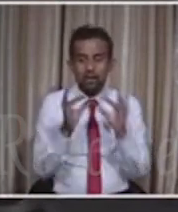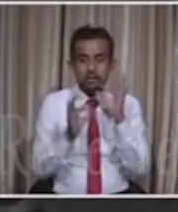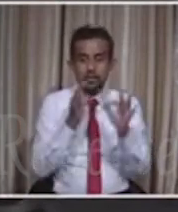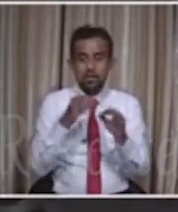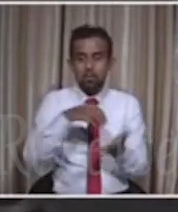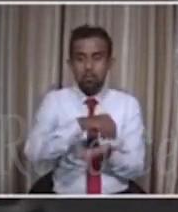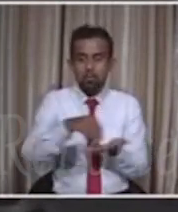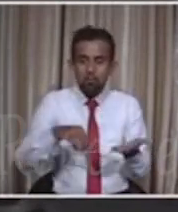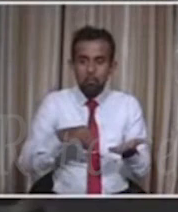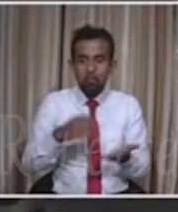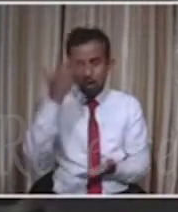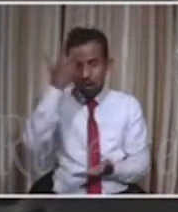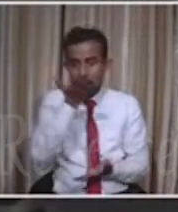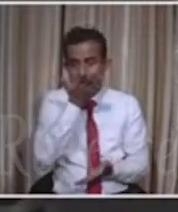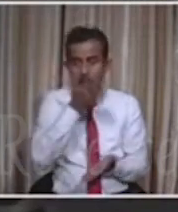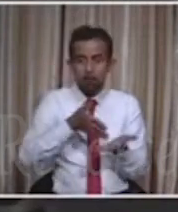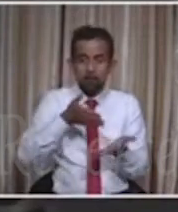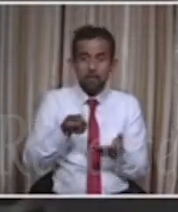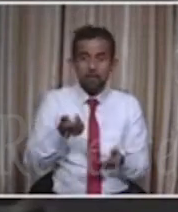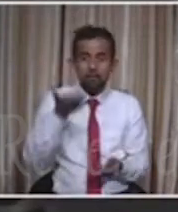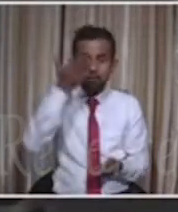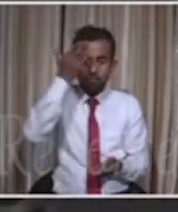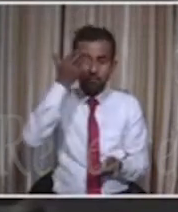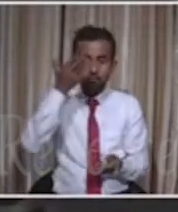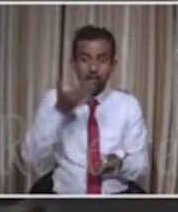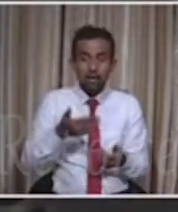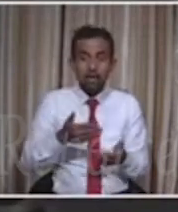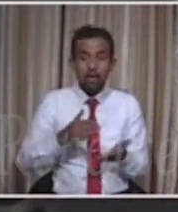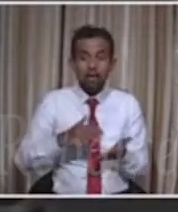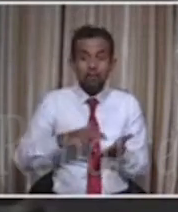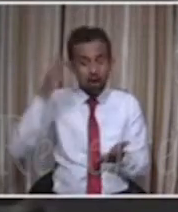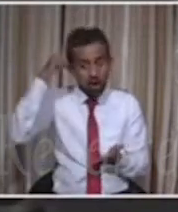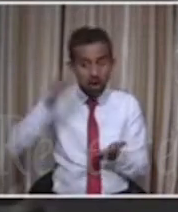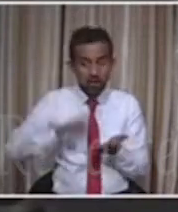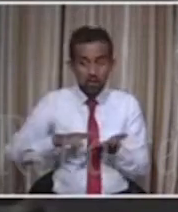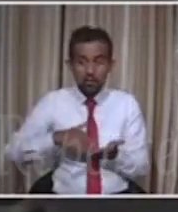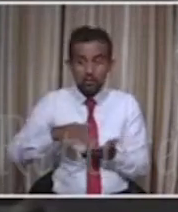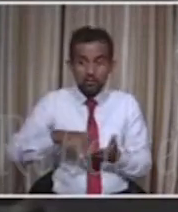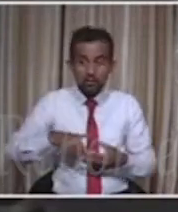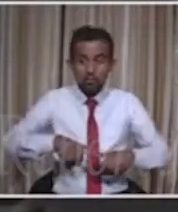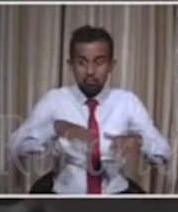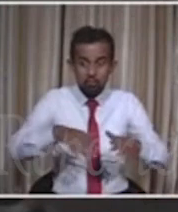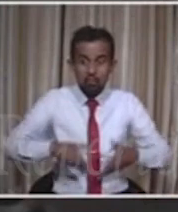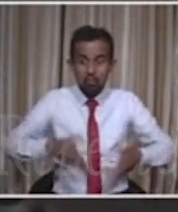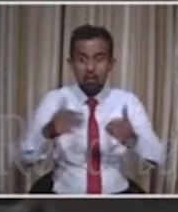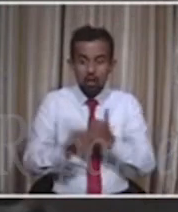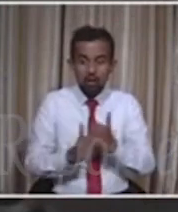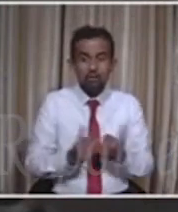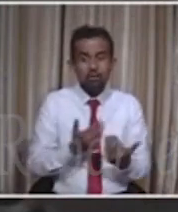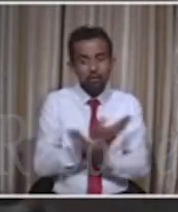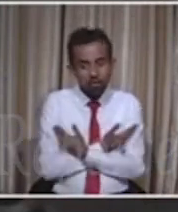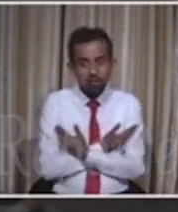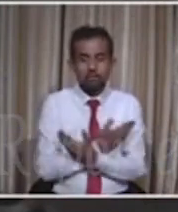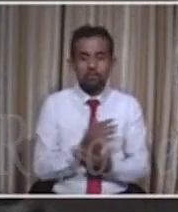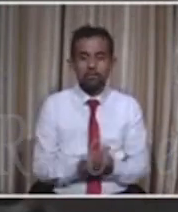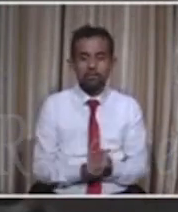ටික හාල් සීනි පාංගෙඩිය ඉහළ යනකොටත් තාර ගේන තැනට ගෙනල්ලා දෙන්න තරම් මේ අය බොහොම ආදරේ. ඒ නිසා